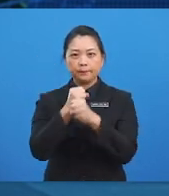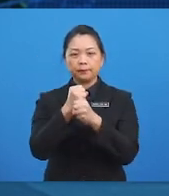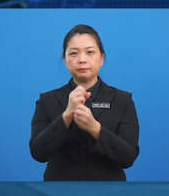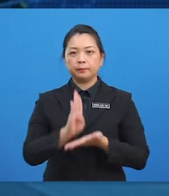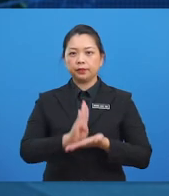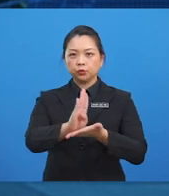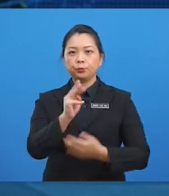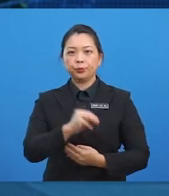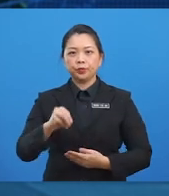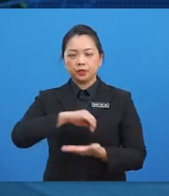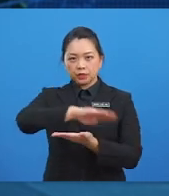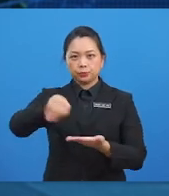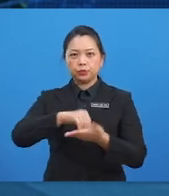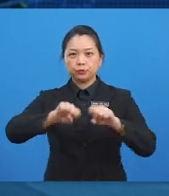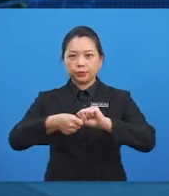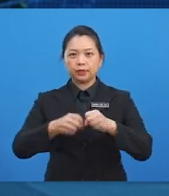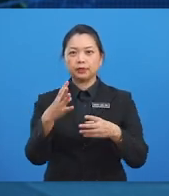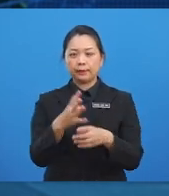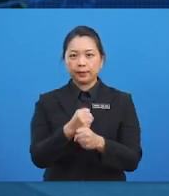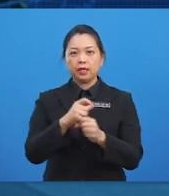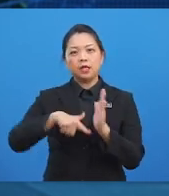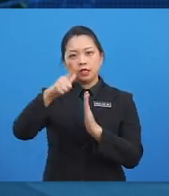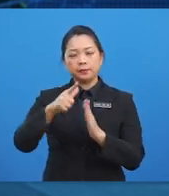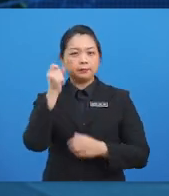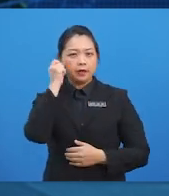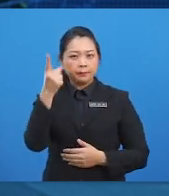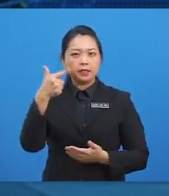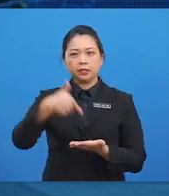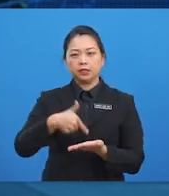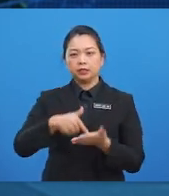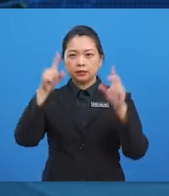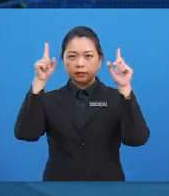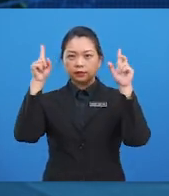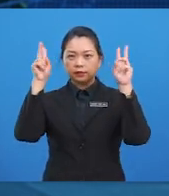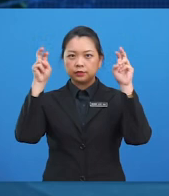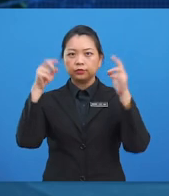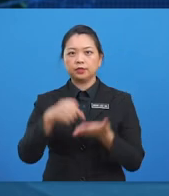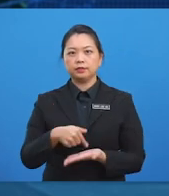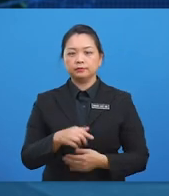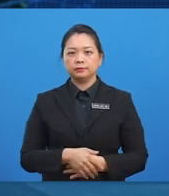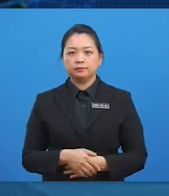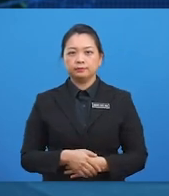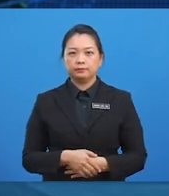dapat membantu murid-murid semua agar dapat lebih memahami lagi tajuk ini.